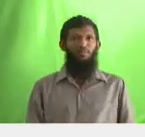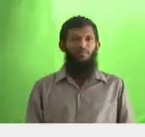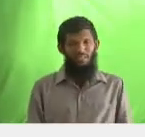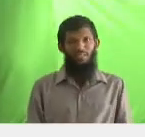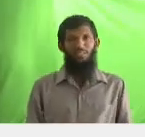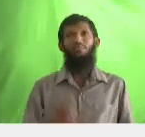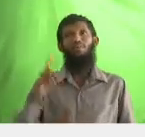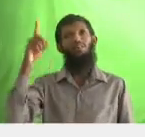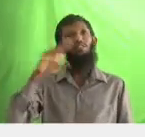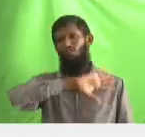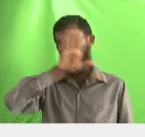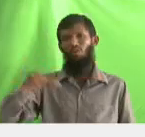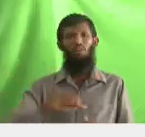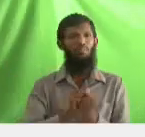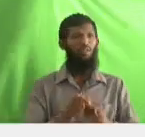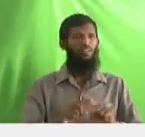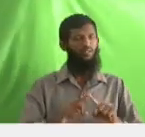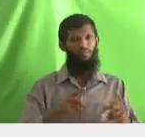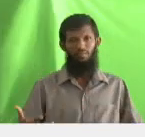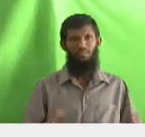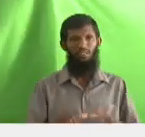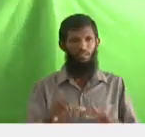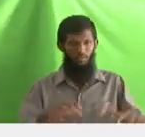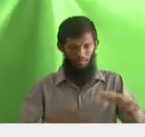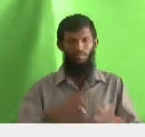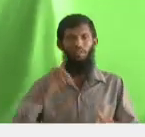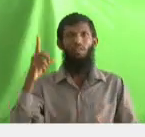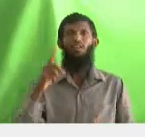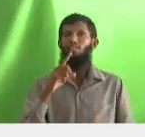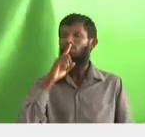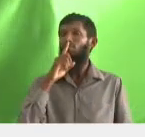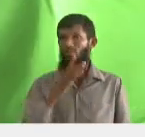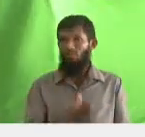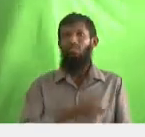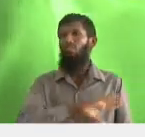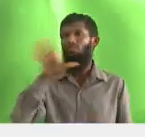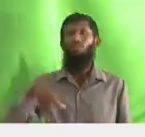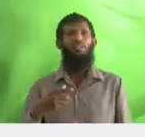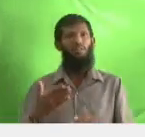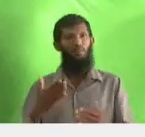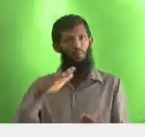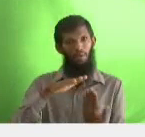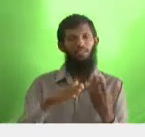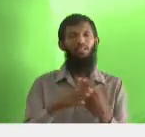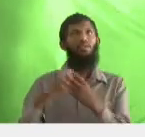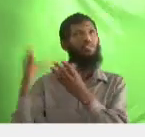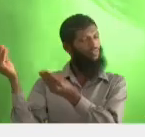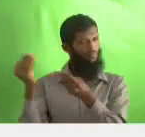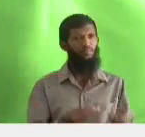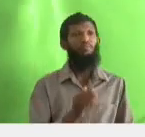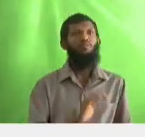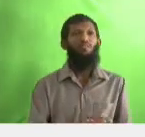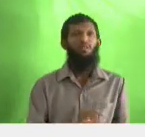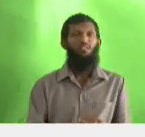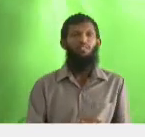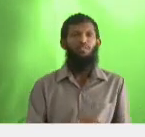fact, all the creatures of the Almighty, He has ensured that He will provide the basics for all of them. وَمَا